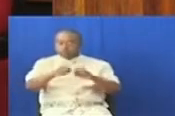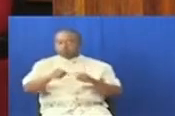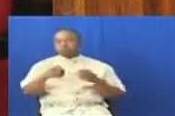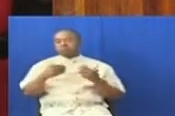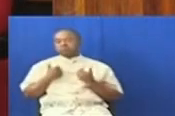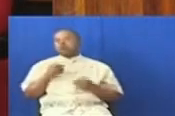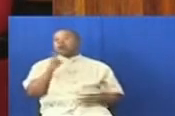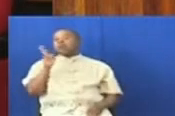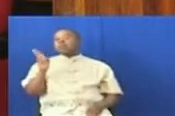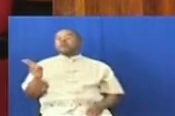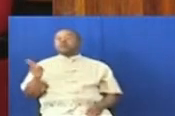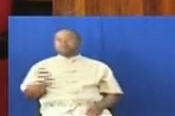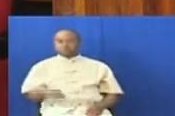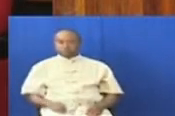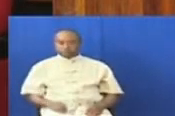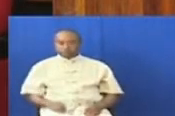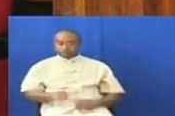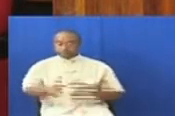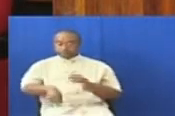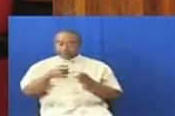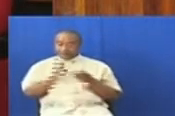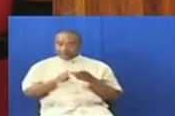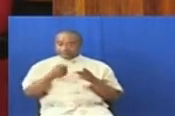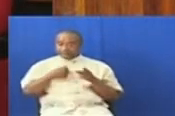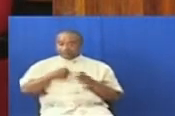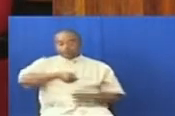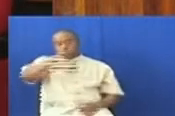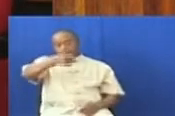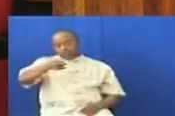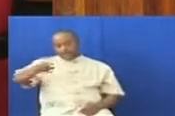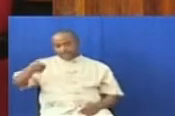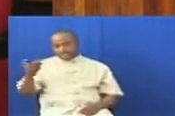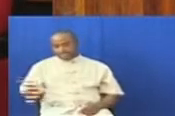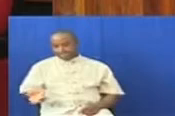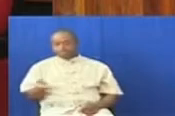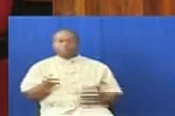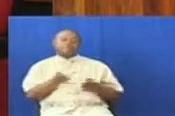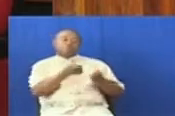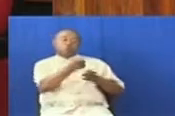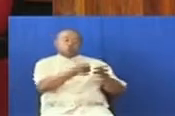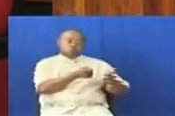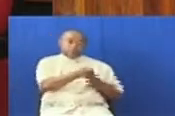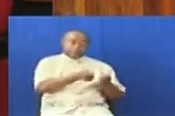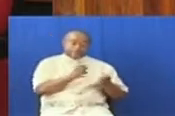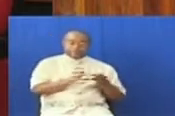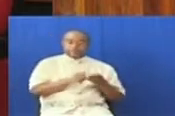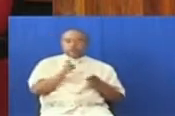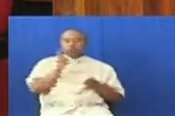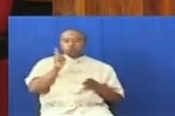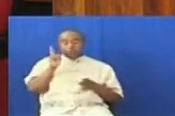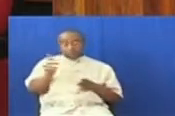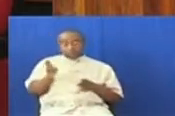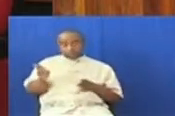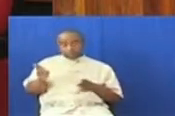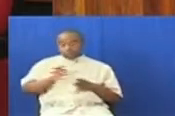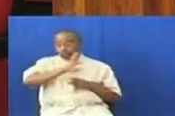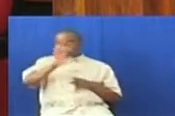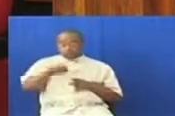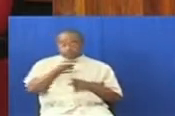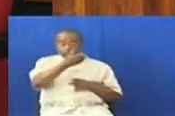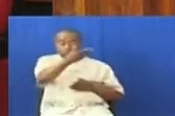mbalimbali ya halmashauri. Lakini niwapongeze sana wakurugenzi wa halmashauri ambao wamepata hati